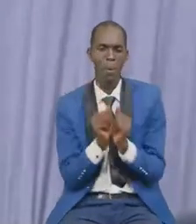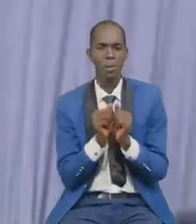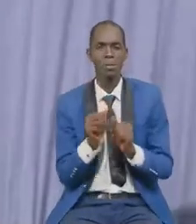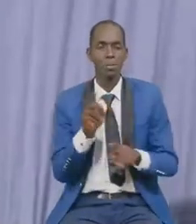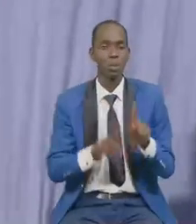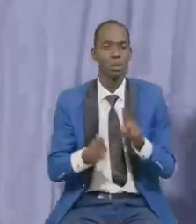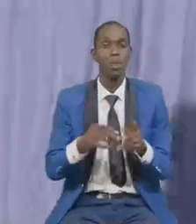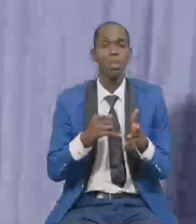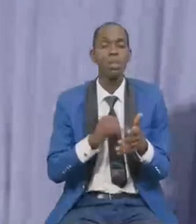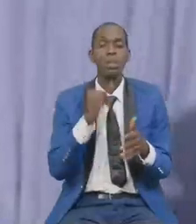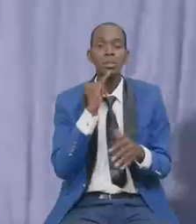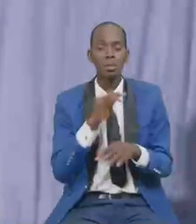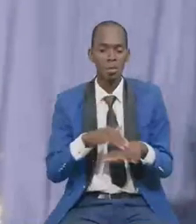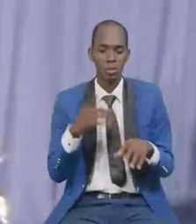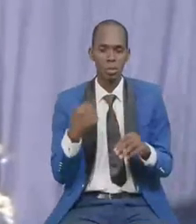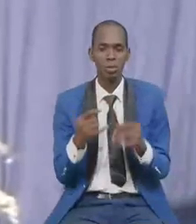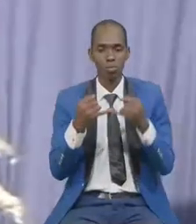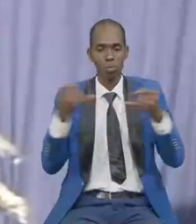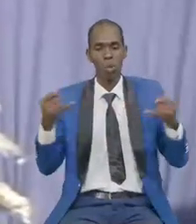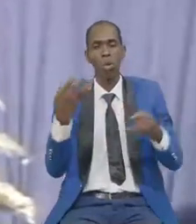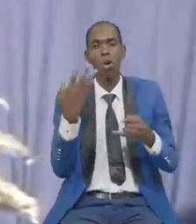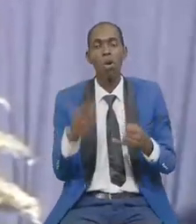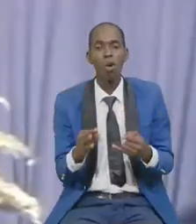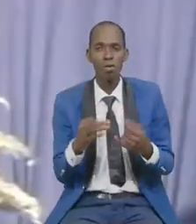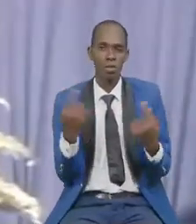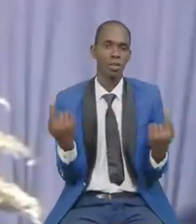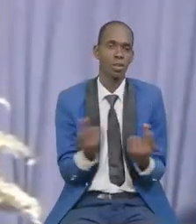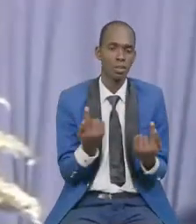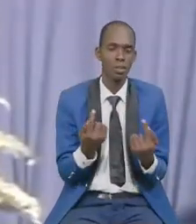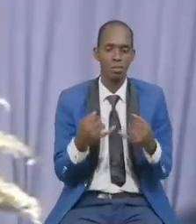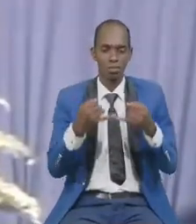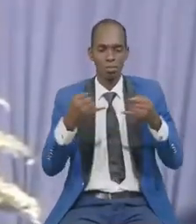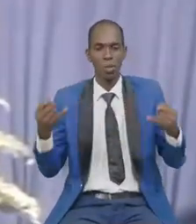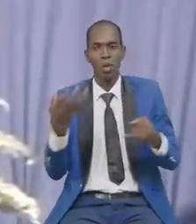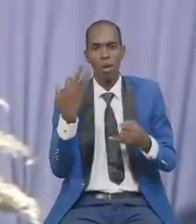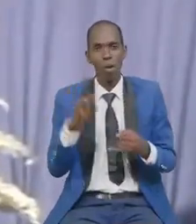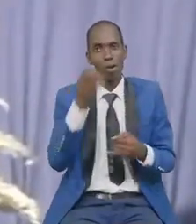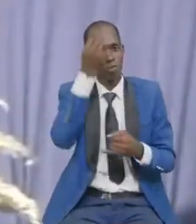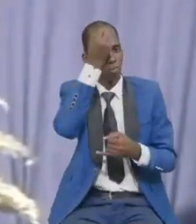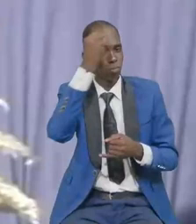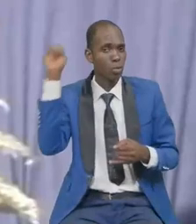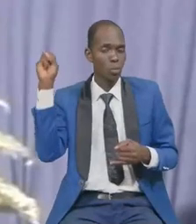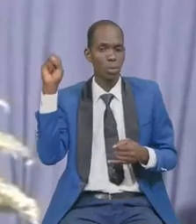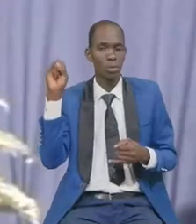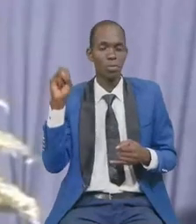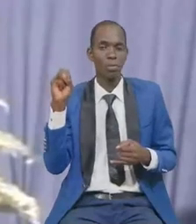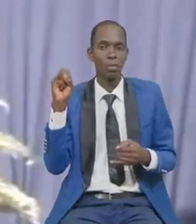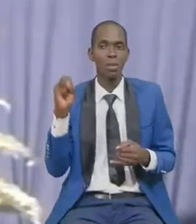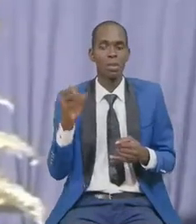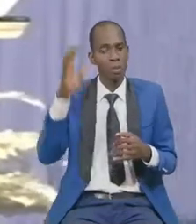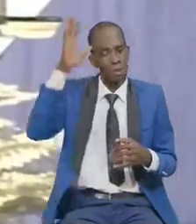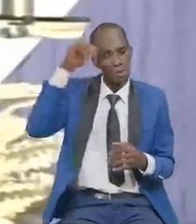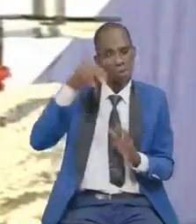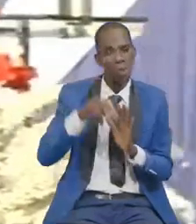de l'iniquité. C'est la corde de la rébellion. C'est la corde de la désobéissance. Une fois qu'il y a